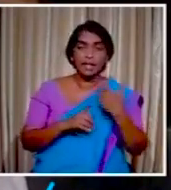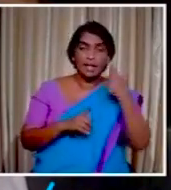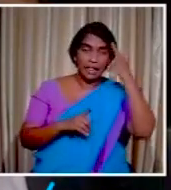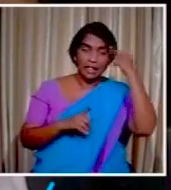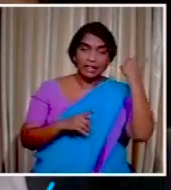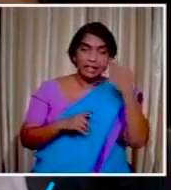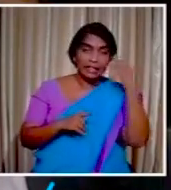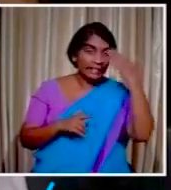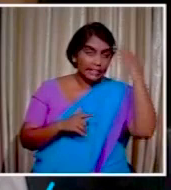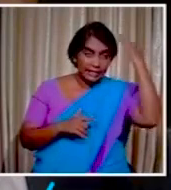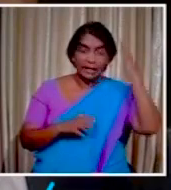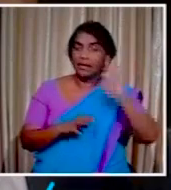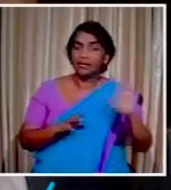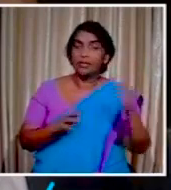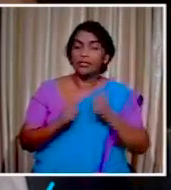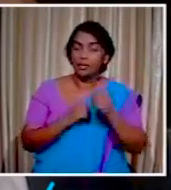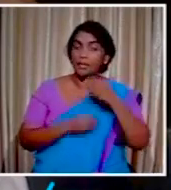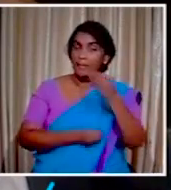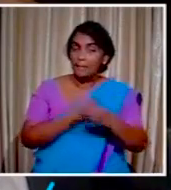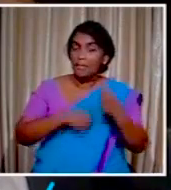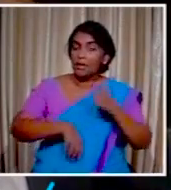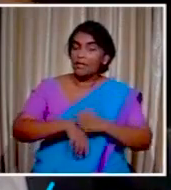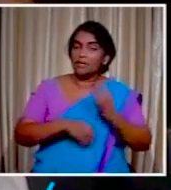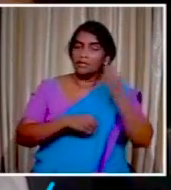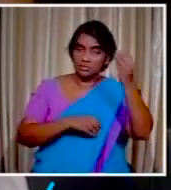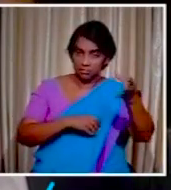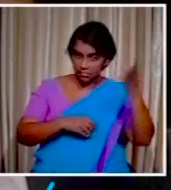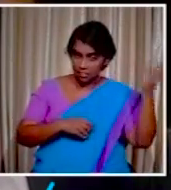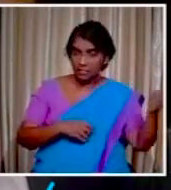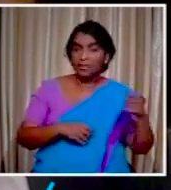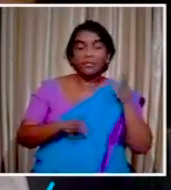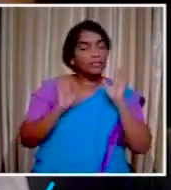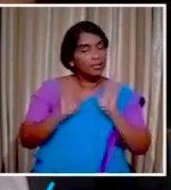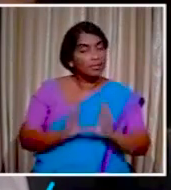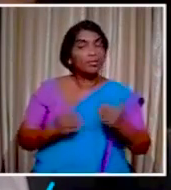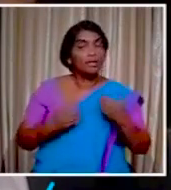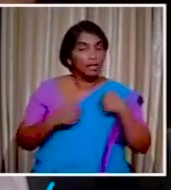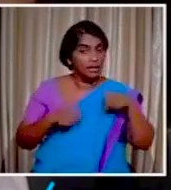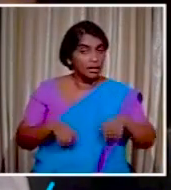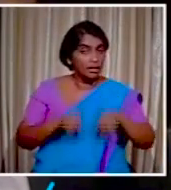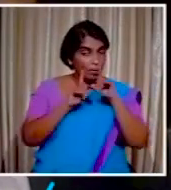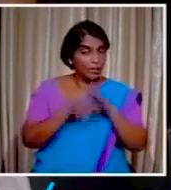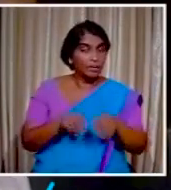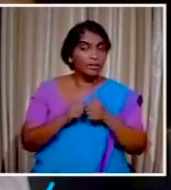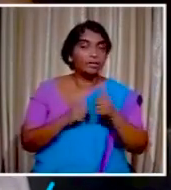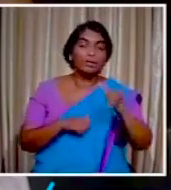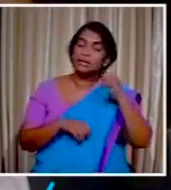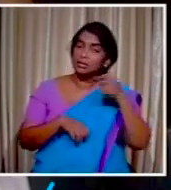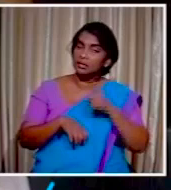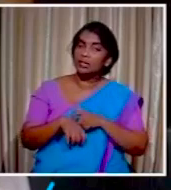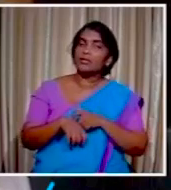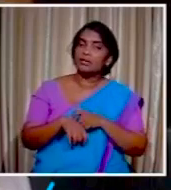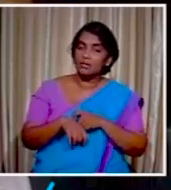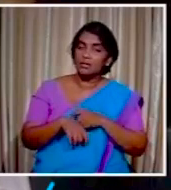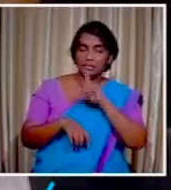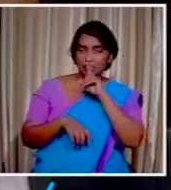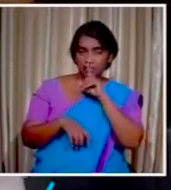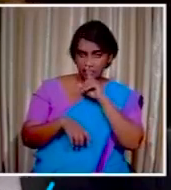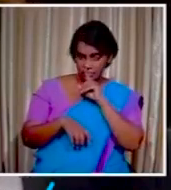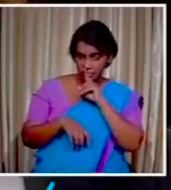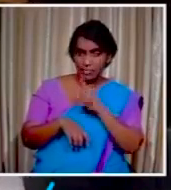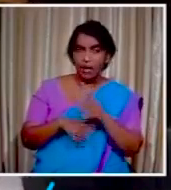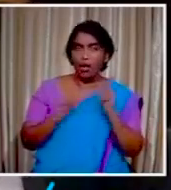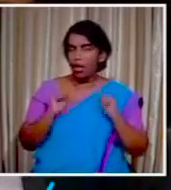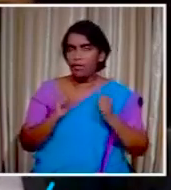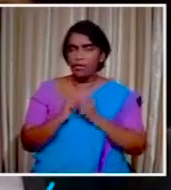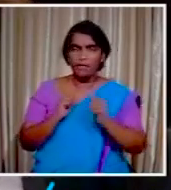නෙමෙයි. ඒකට අපි යන්න ඕන ආයෝජකයන්ට දෙන්න ඕන අවස්ථාව. හැබැයි අපි මේ වගේ කටයුතු කරන්න යනකොට සමහරලාට ඇවිල්ලා කියනවා කොහොමද